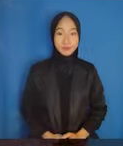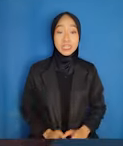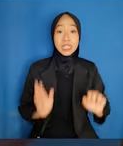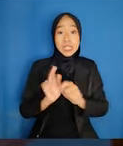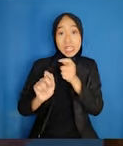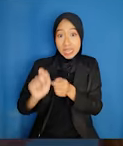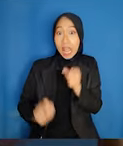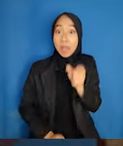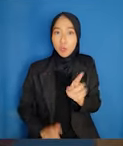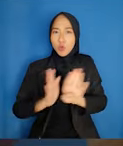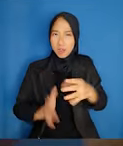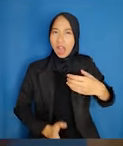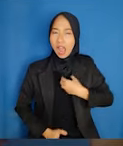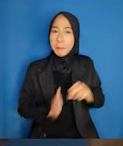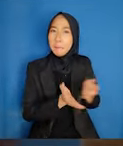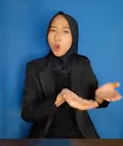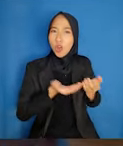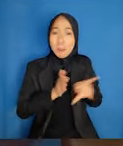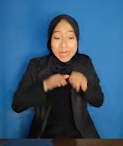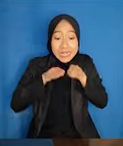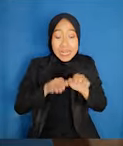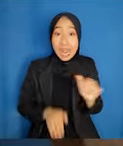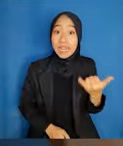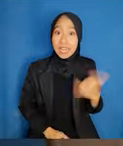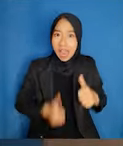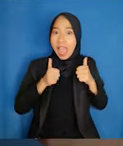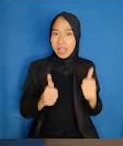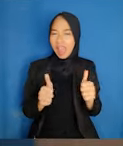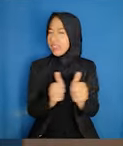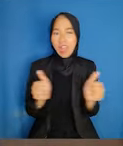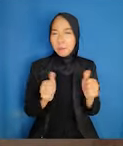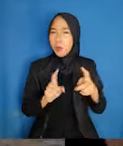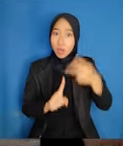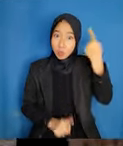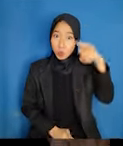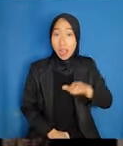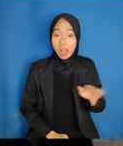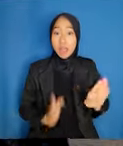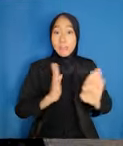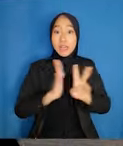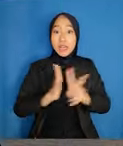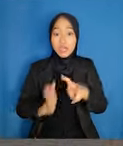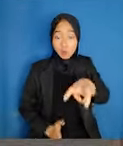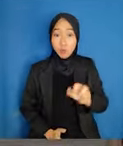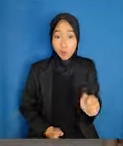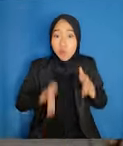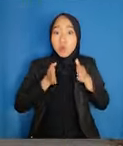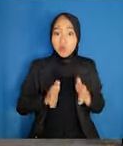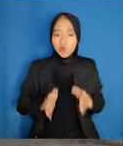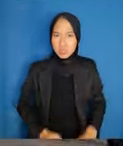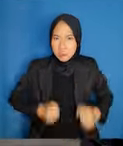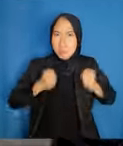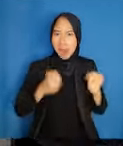Setiap individu berhak memperoleh pendidikan yang layak, tak terkecuali bagi anak berkebutuhan khusus. Semangat